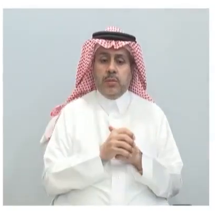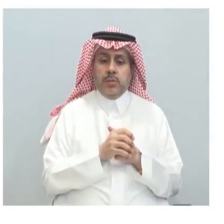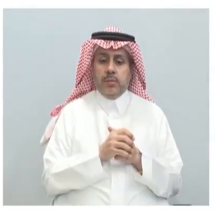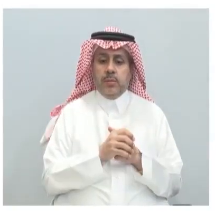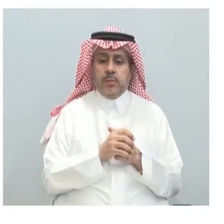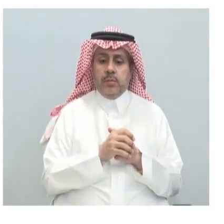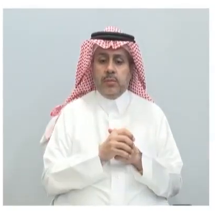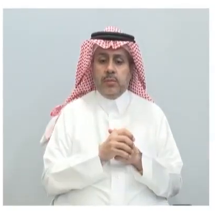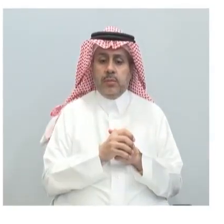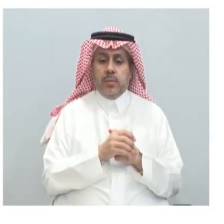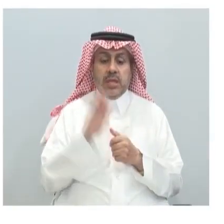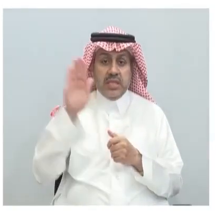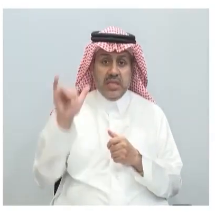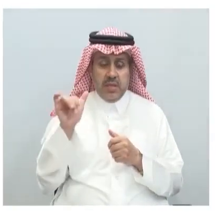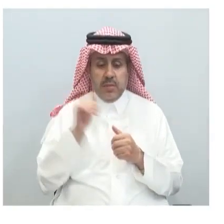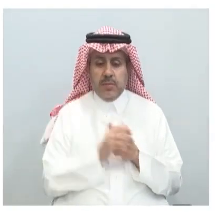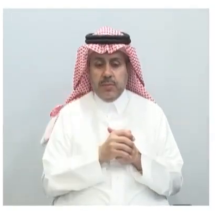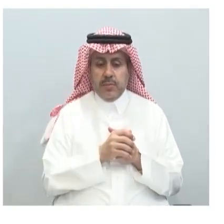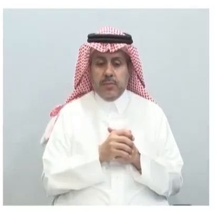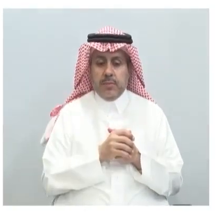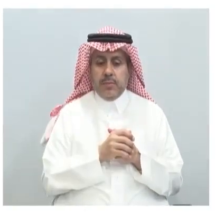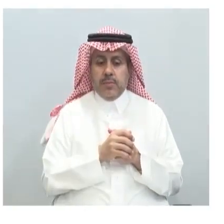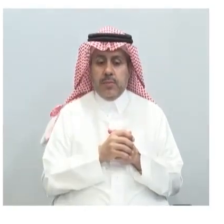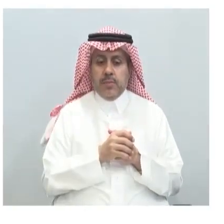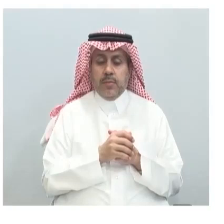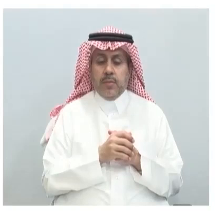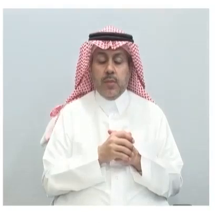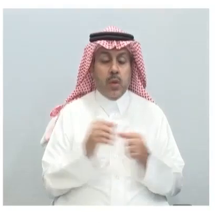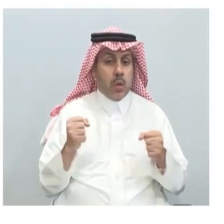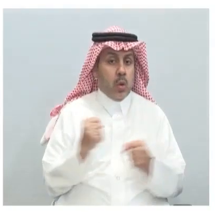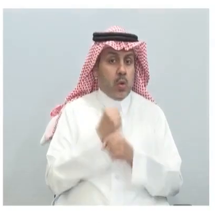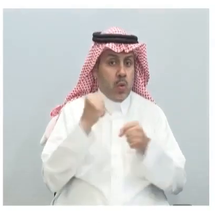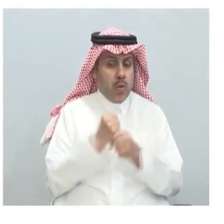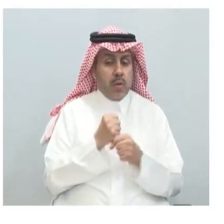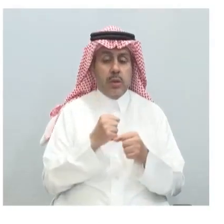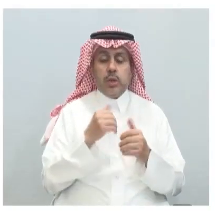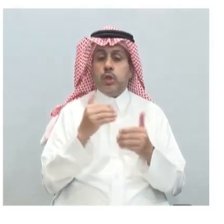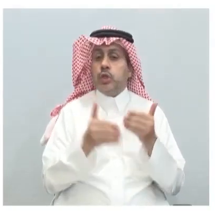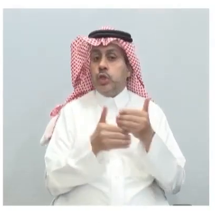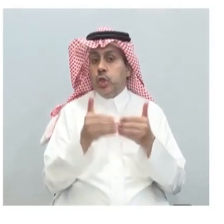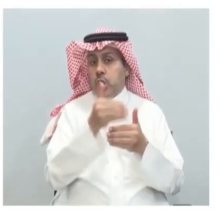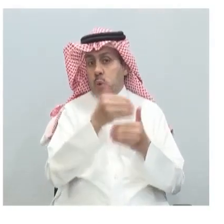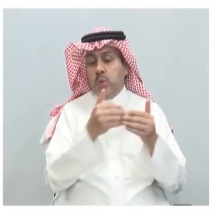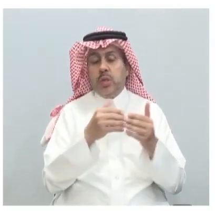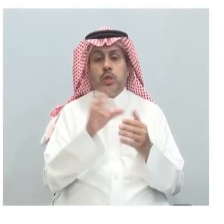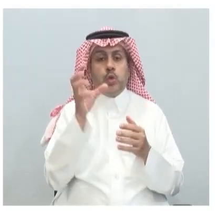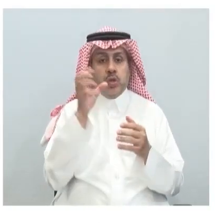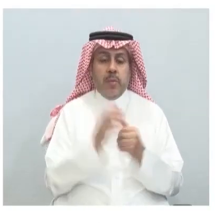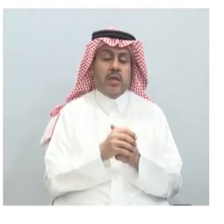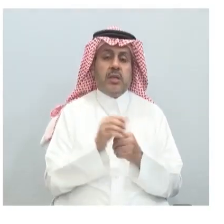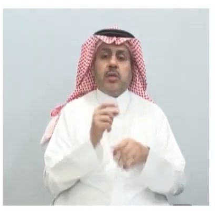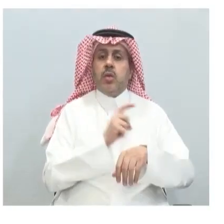النيتروجين في سي ايضا عندما يحدث ذلك تتكون جسيمات عمرها قصير